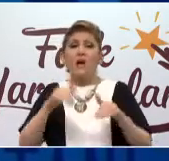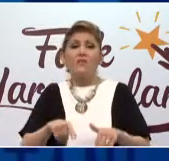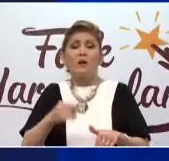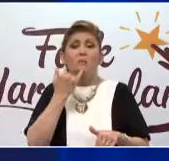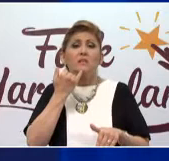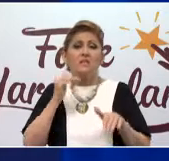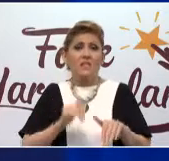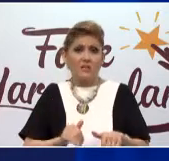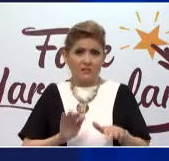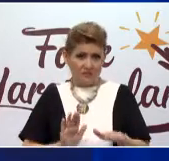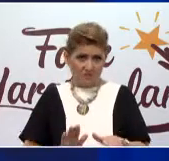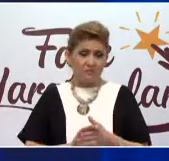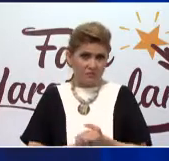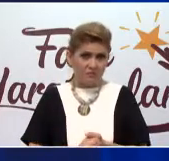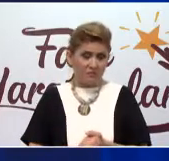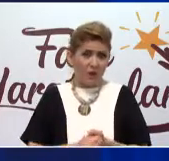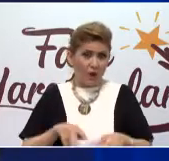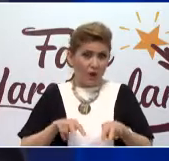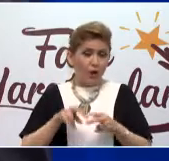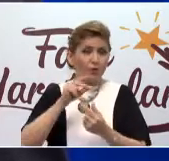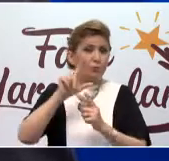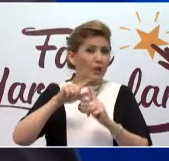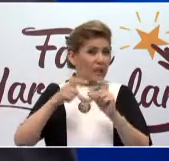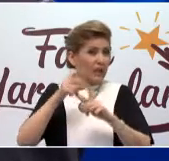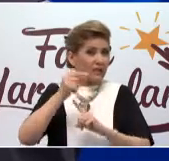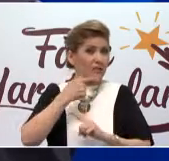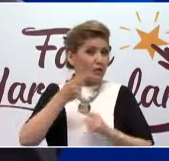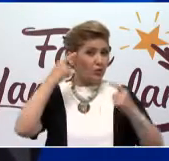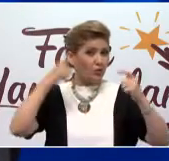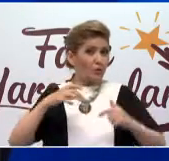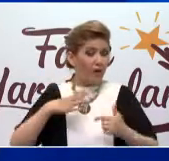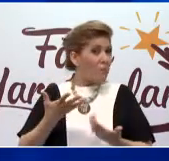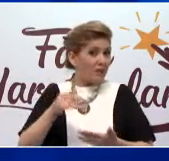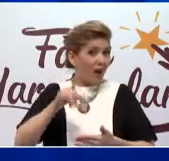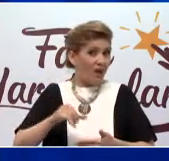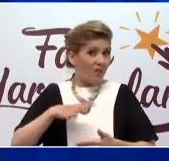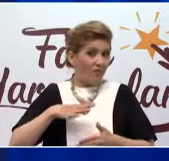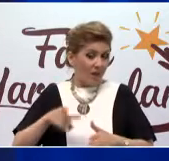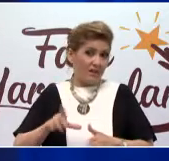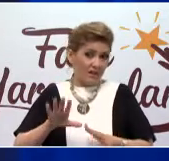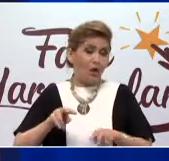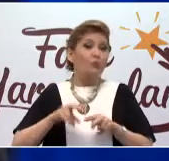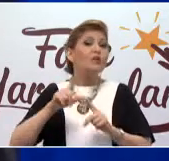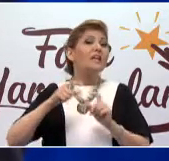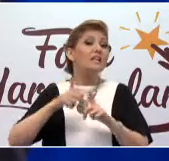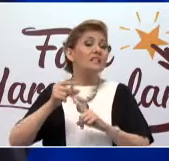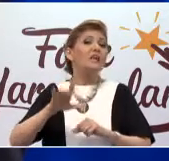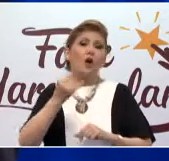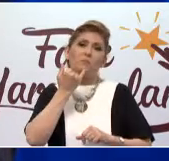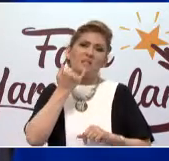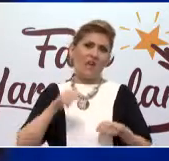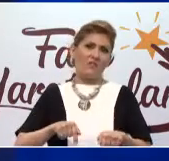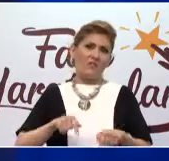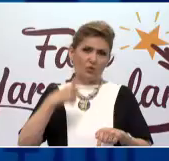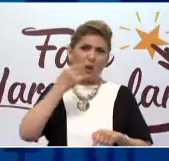şeyler. Böyle kelimelerin kullanılması evet. nedeni de bu çünkü mülteci dediğiniz zaman bazı sorumluluklar var. Bazı hakları var. Hakları evet. var bu insanların. Evet. O yüzden